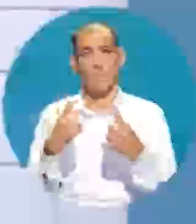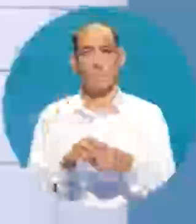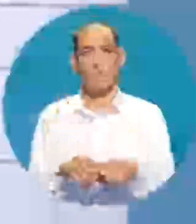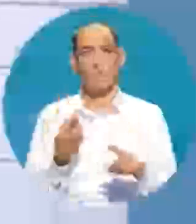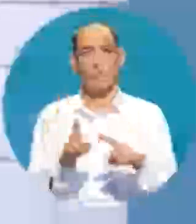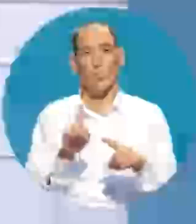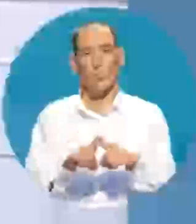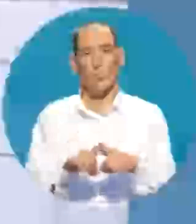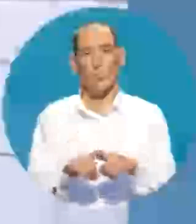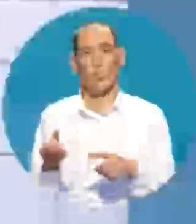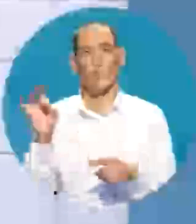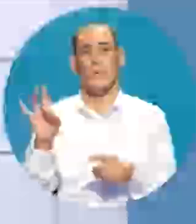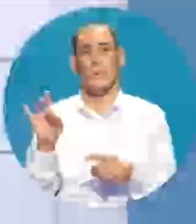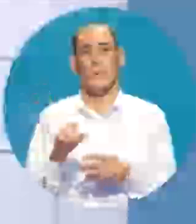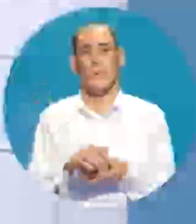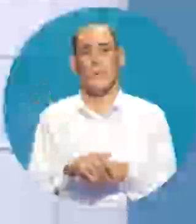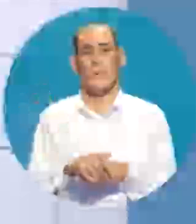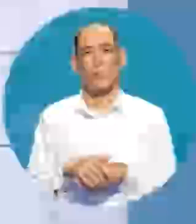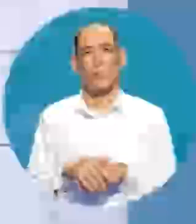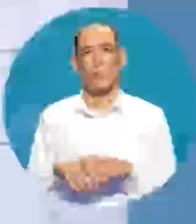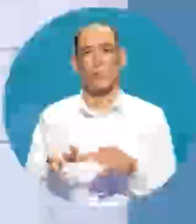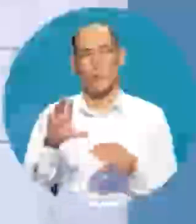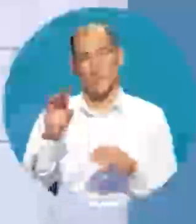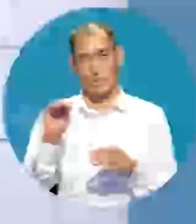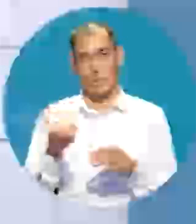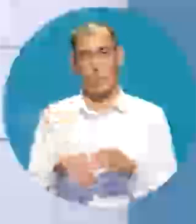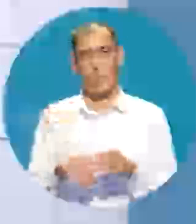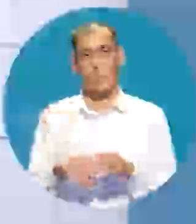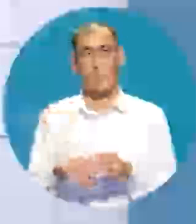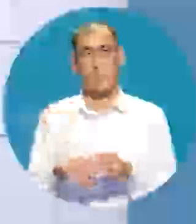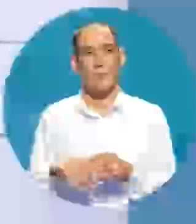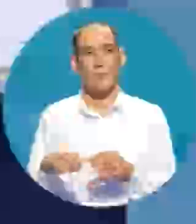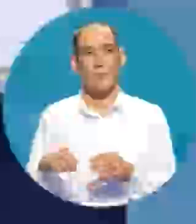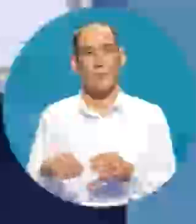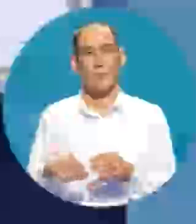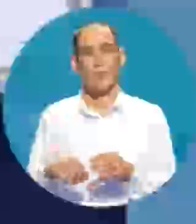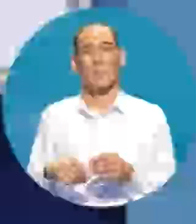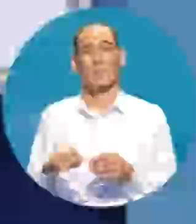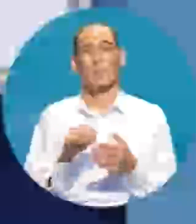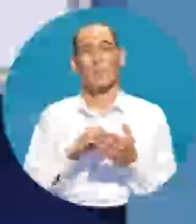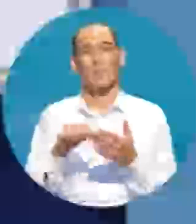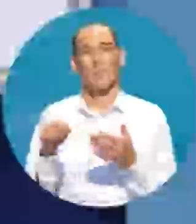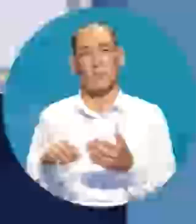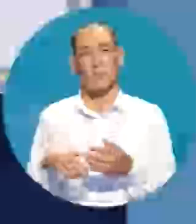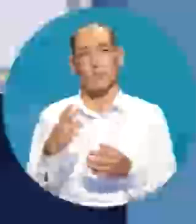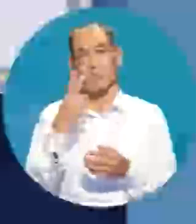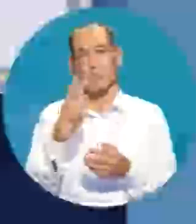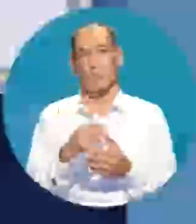Bol, ır harbinin kişi harbi. Жаз батыры.